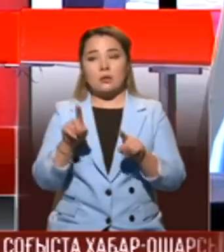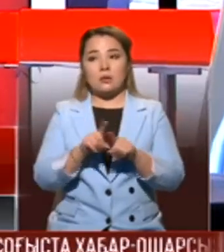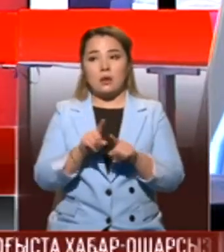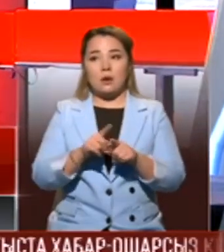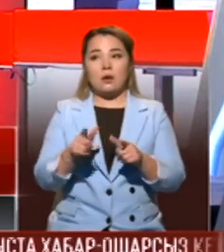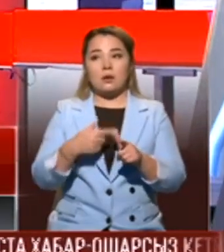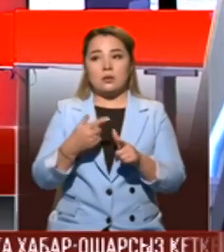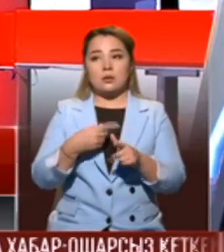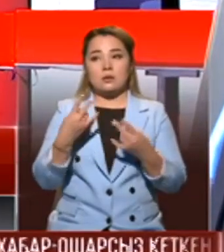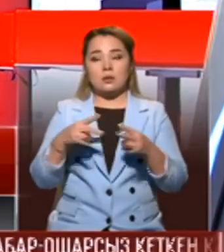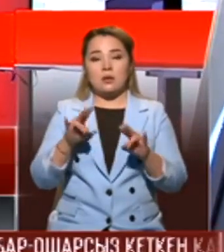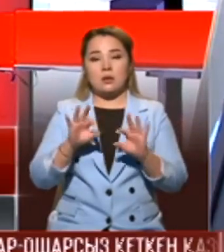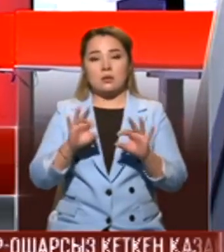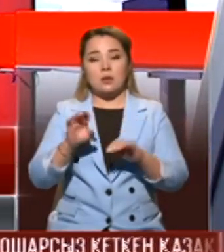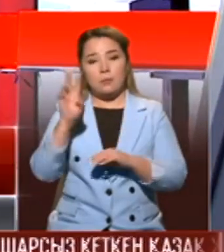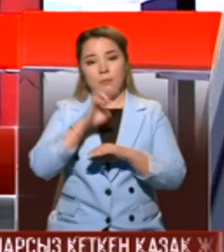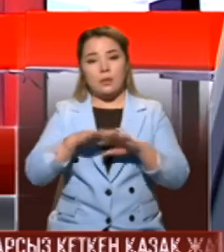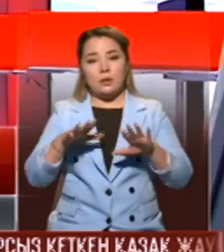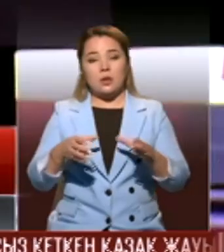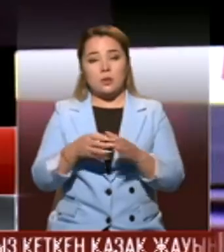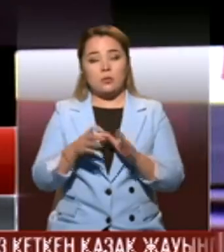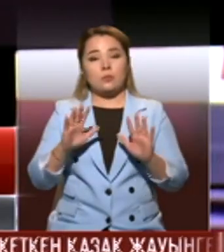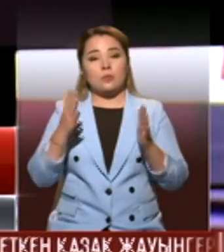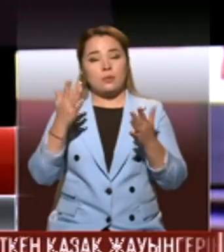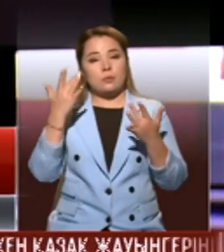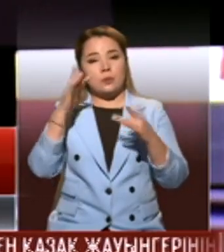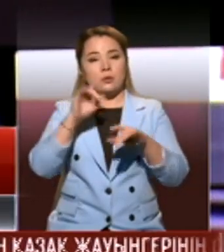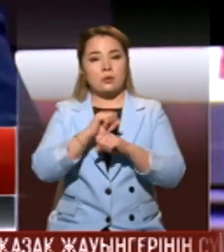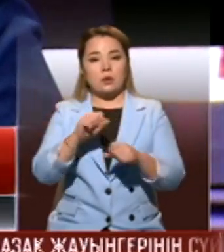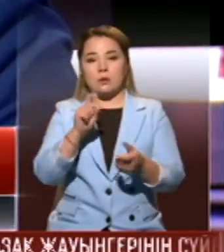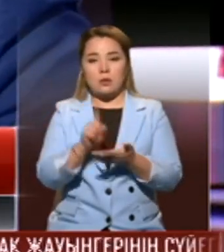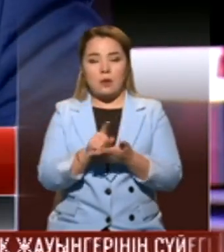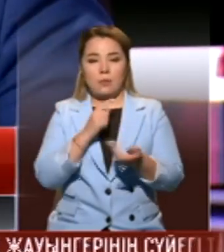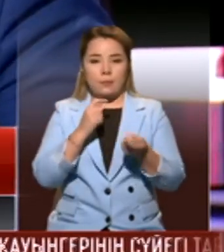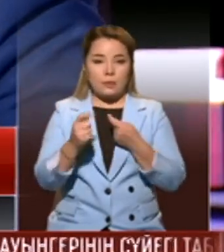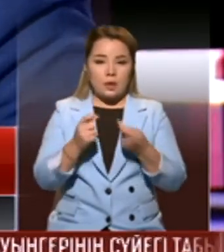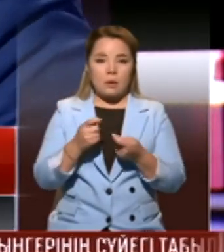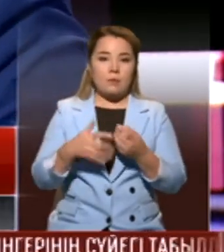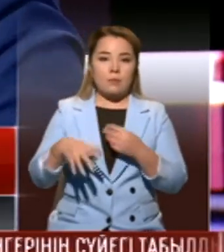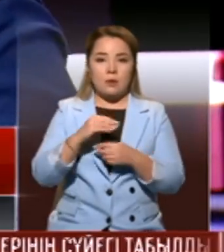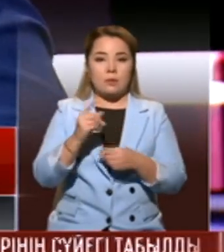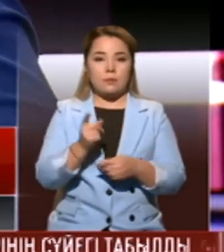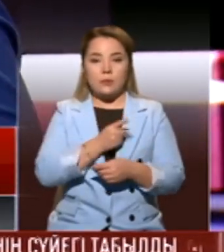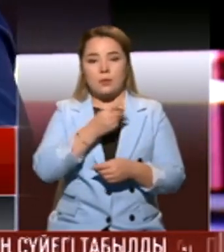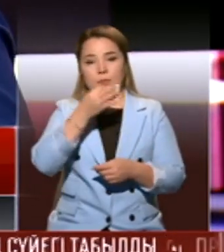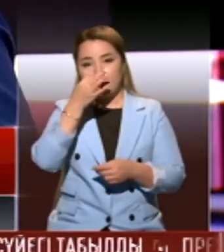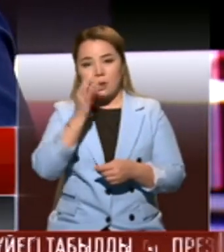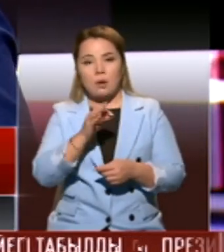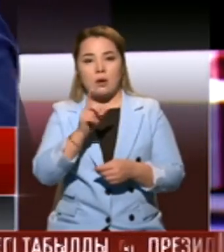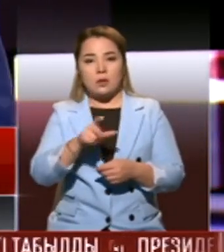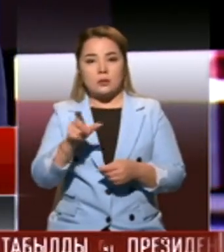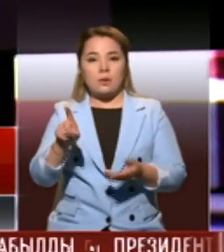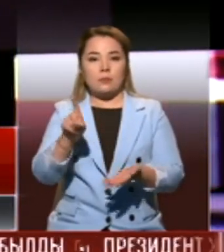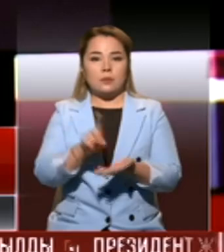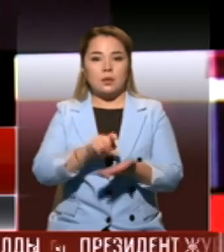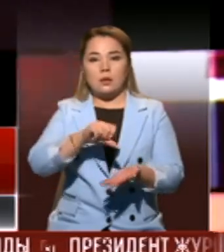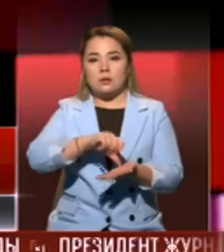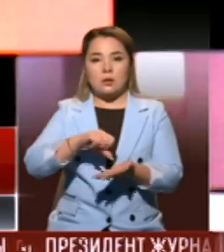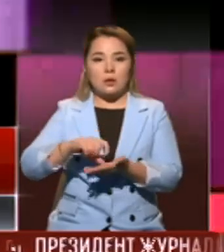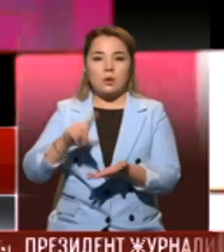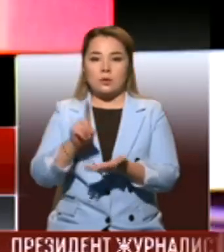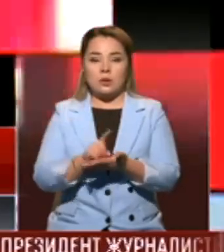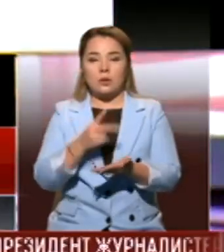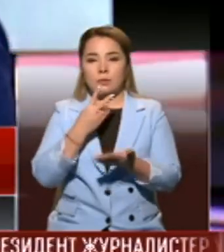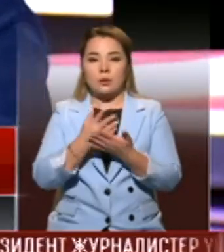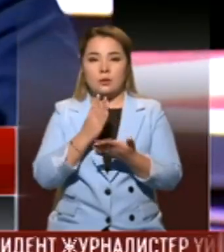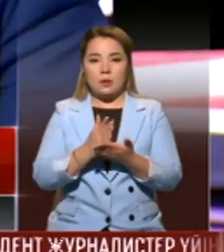Атын атап түсін түсінбей-ақ қояйық мемлекеттерін. Сол себептен барлық жерде кәсіби адамдардың, тәжірибелі адамдардың бұл жерде ешқандай